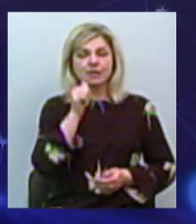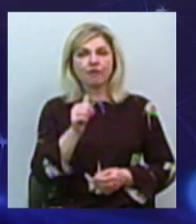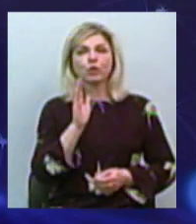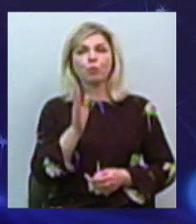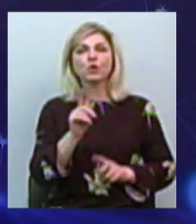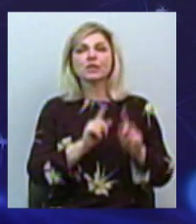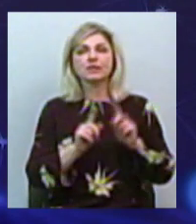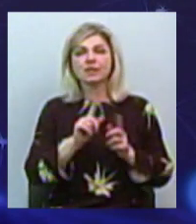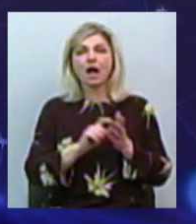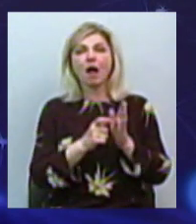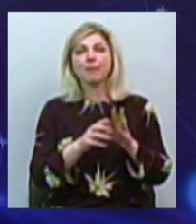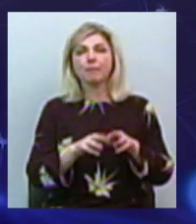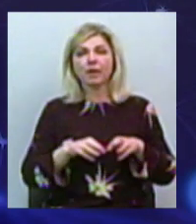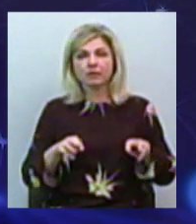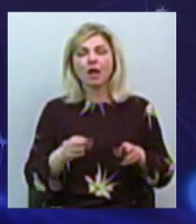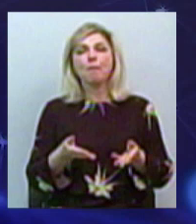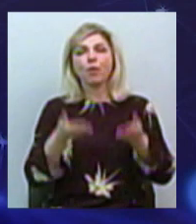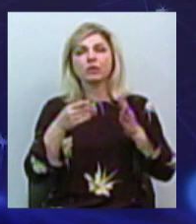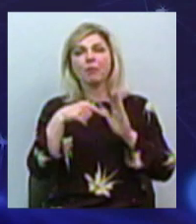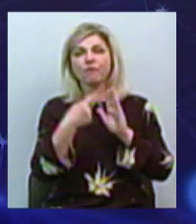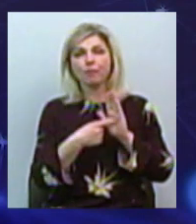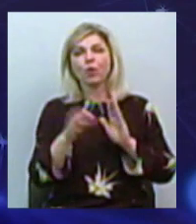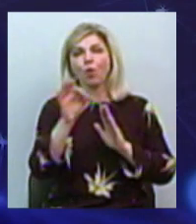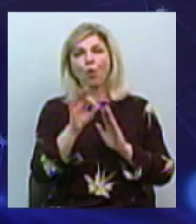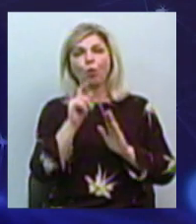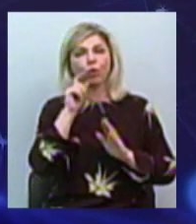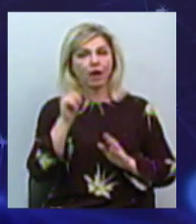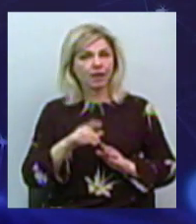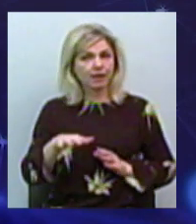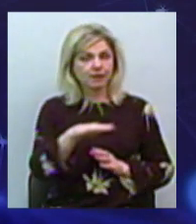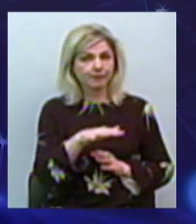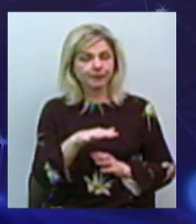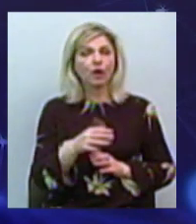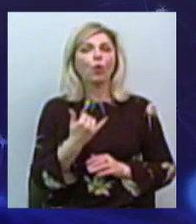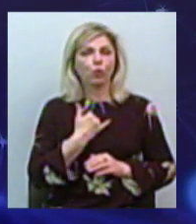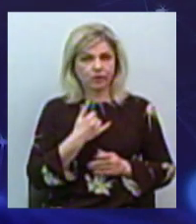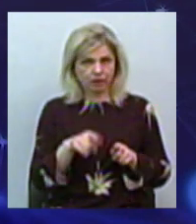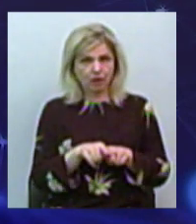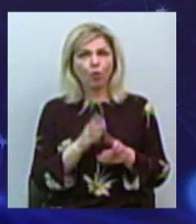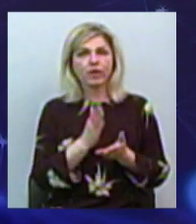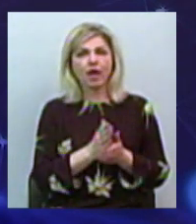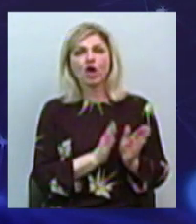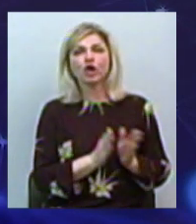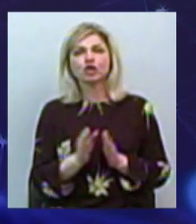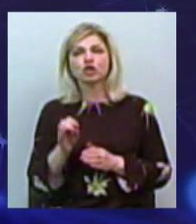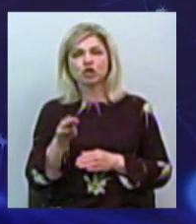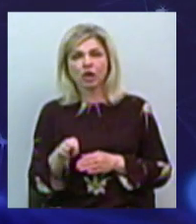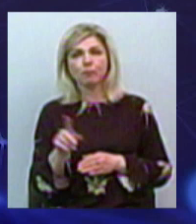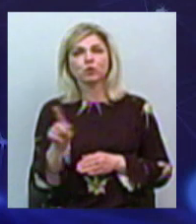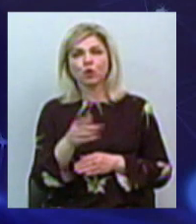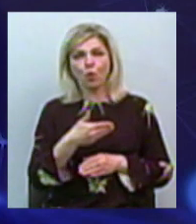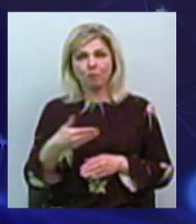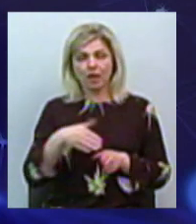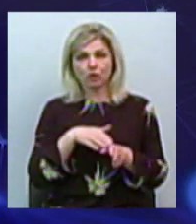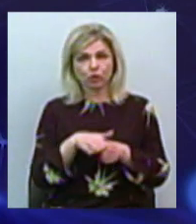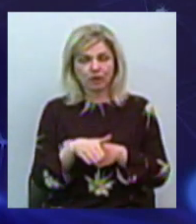міністрів, на якому буде розглядатися також це питання щодо України. У нас є також режими, які ми дотримуємося,